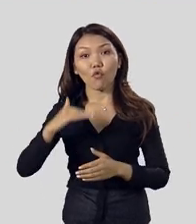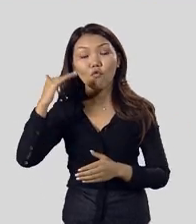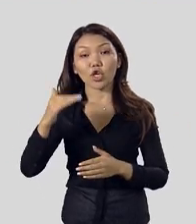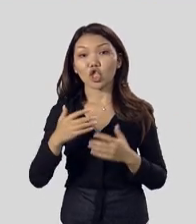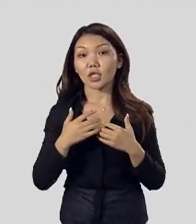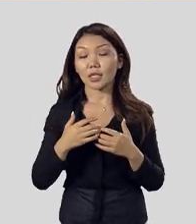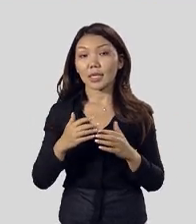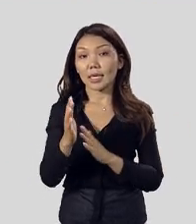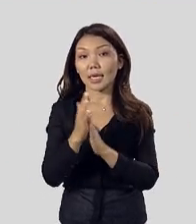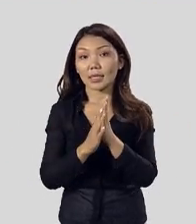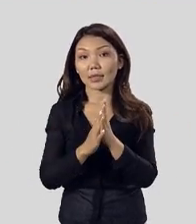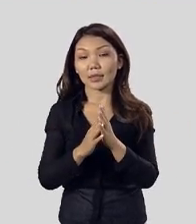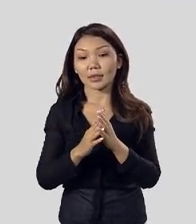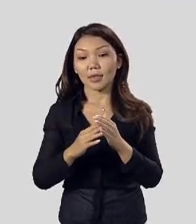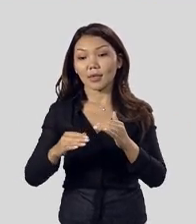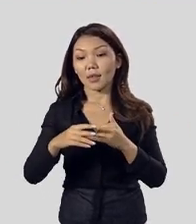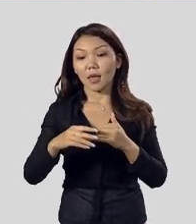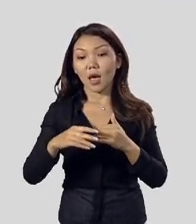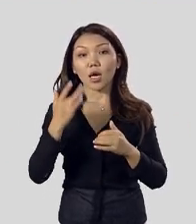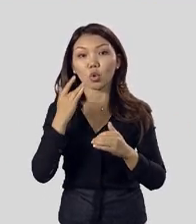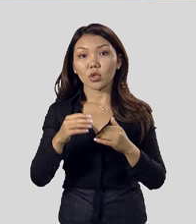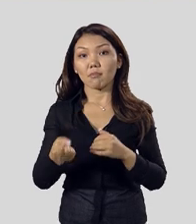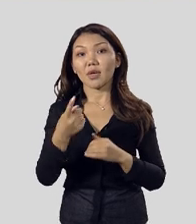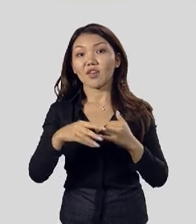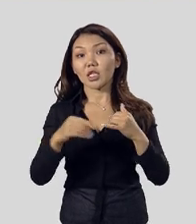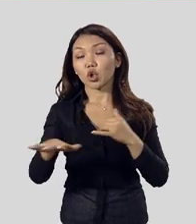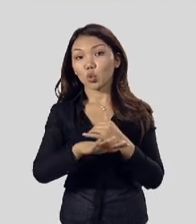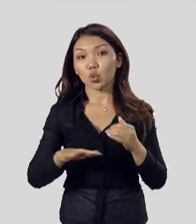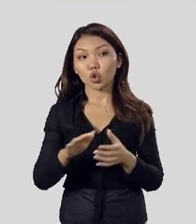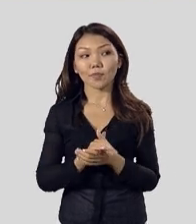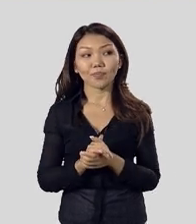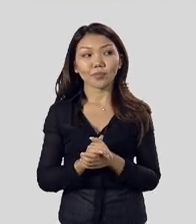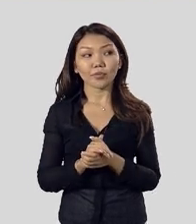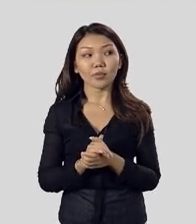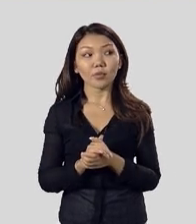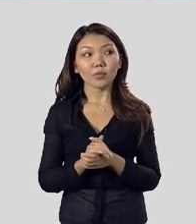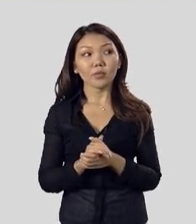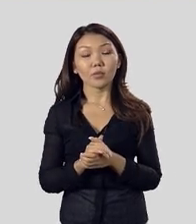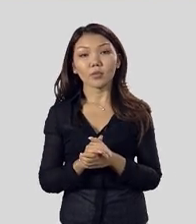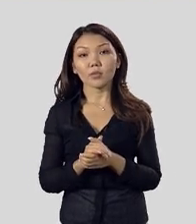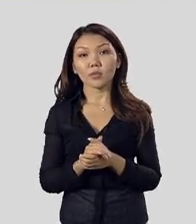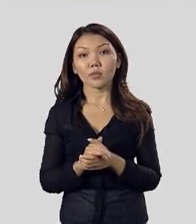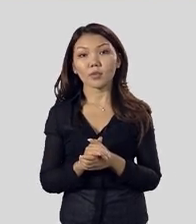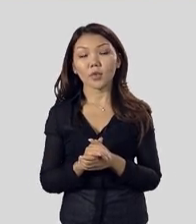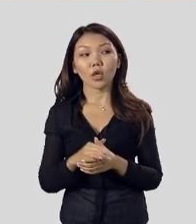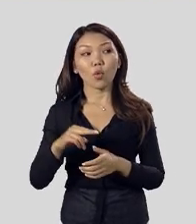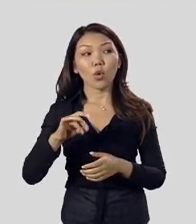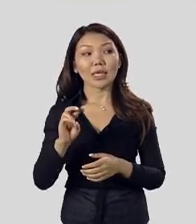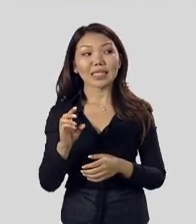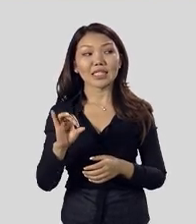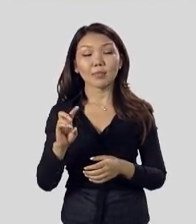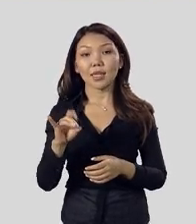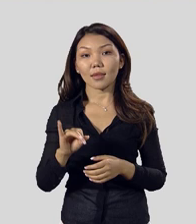с выходом на сушу и наибольшей специализации достигли у покрытосеменных у которых их